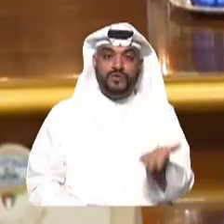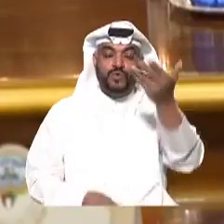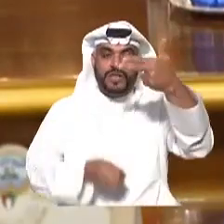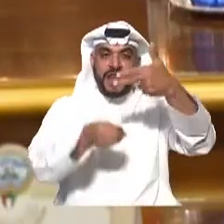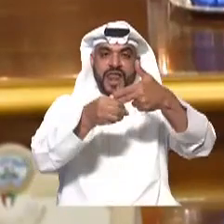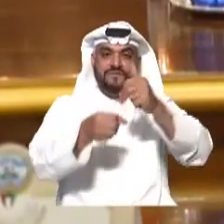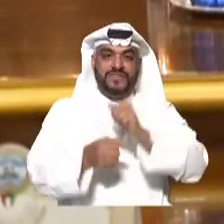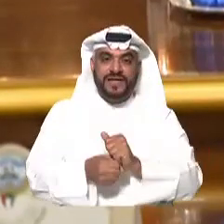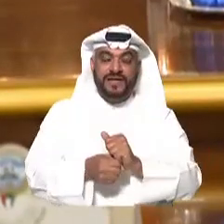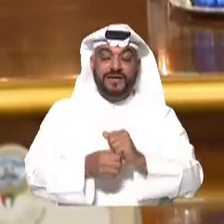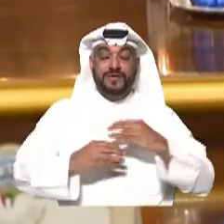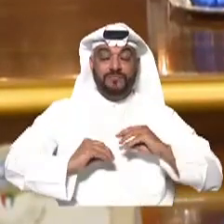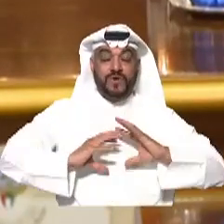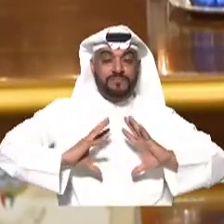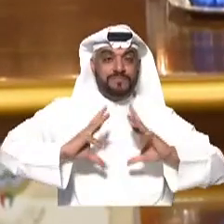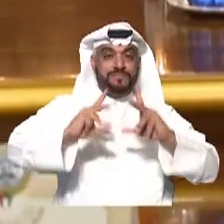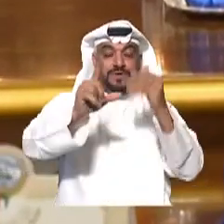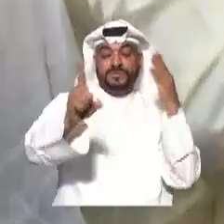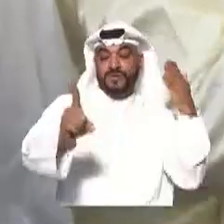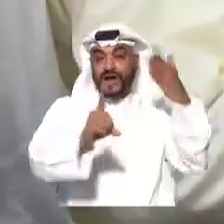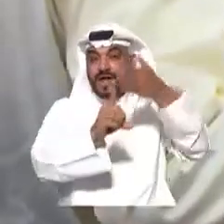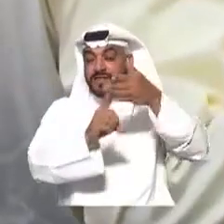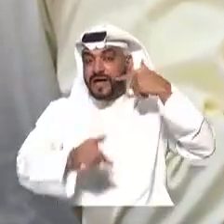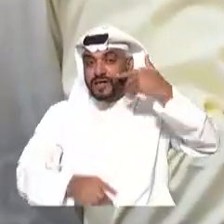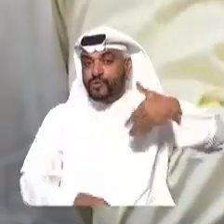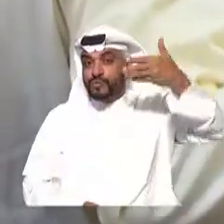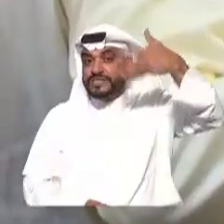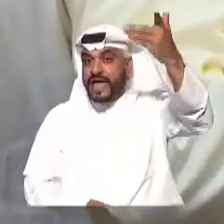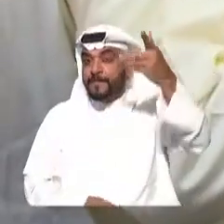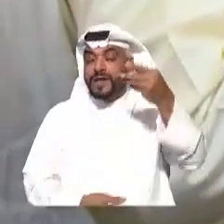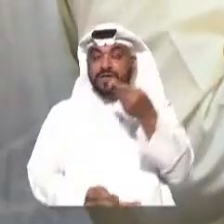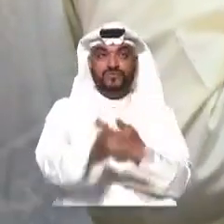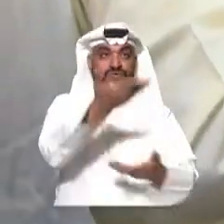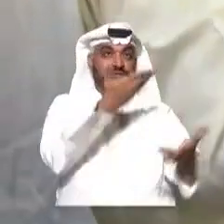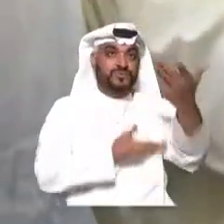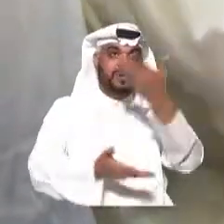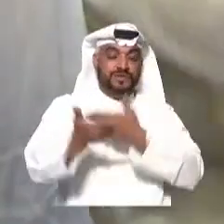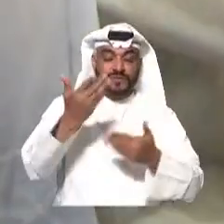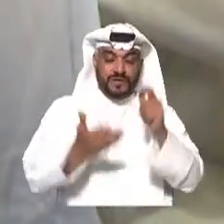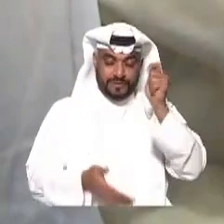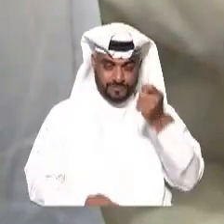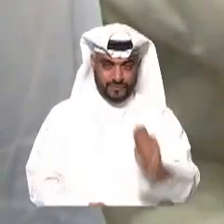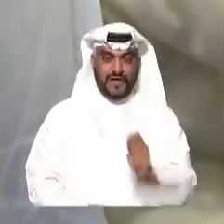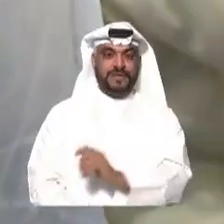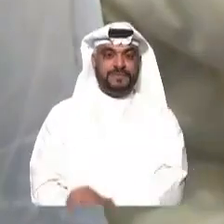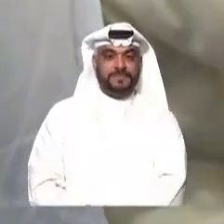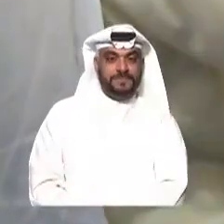بما يحقق الأهداف المنشودة والتوجهات الاستراتيجية المعتمدة.